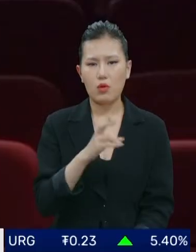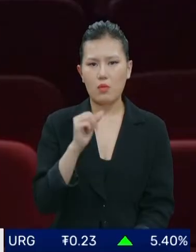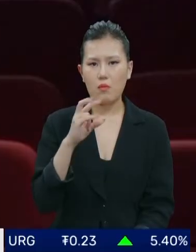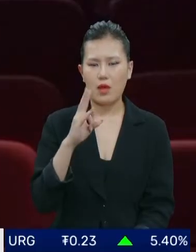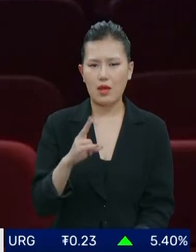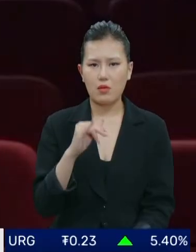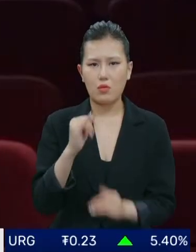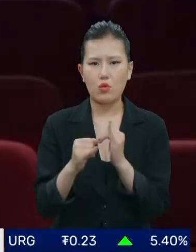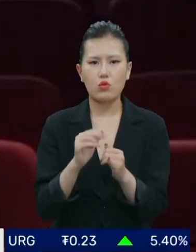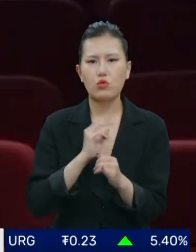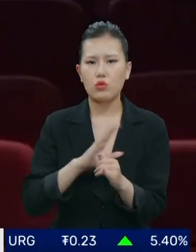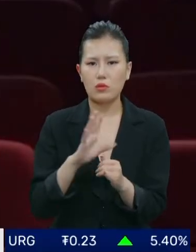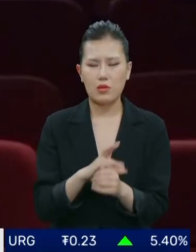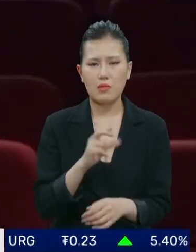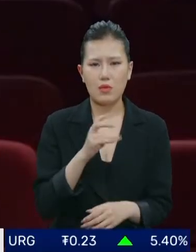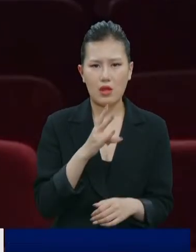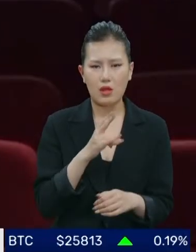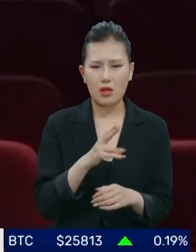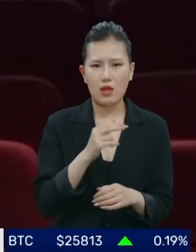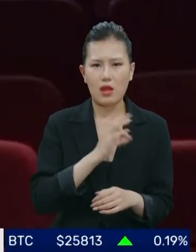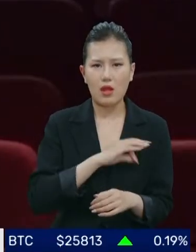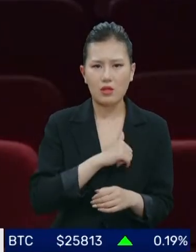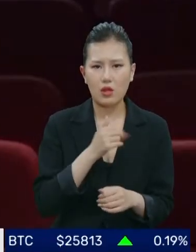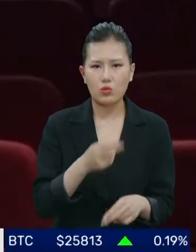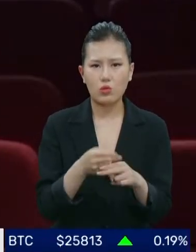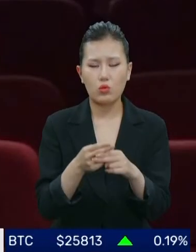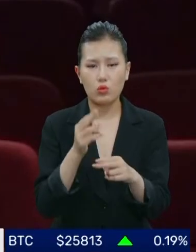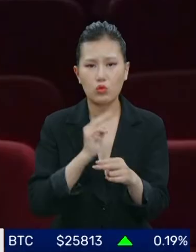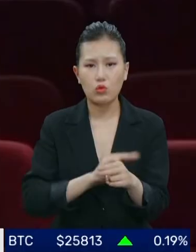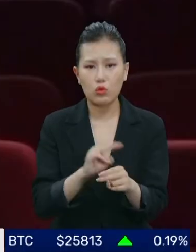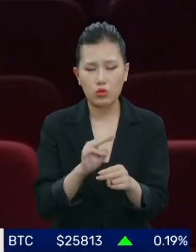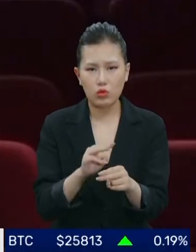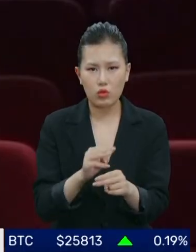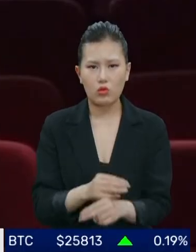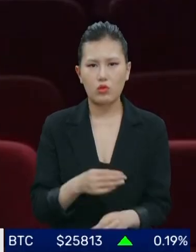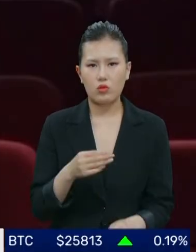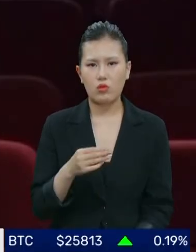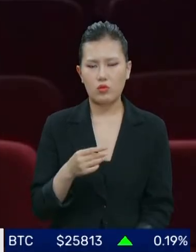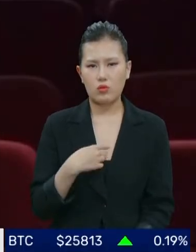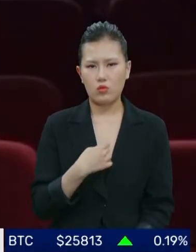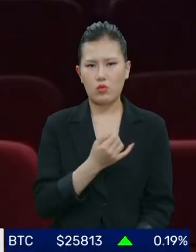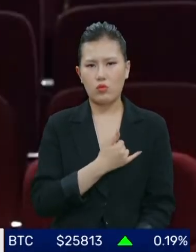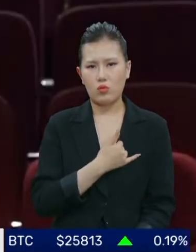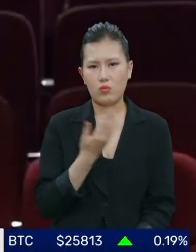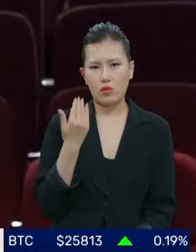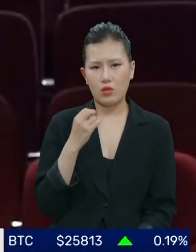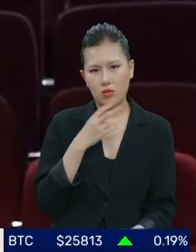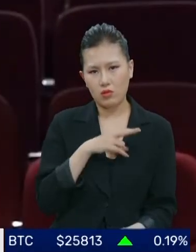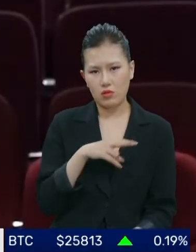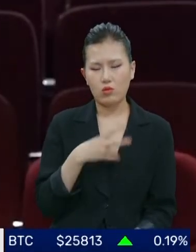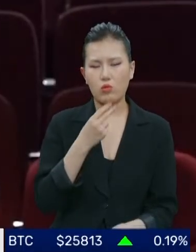банкыг дандаа ашигтай ажилуулахад чиглэжсэн гэдгийг бас гүйцэтгэх удирдлагаар тодорхой хугацаанд ажиллажсэн хүний хувьд би бас нотолж хэлж байна.